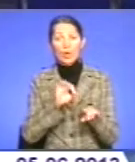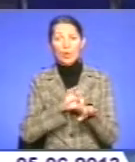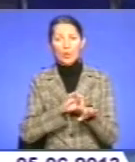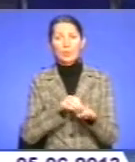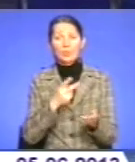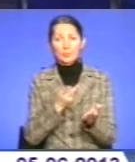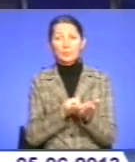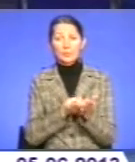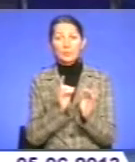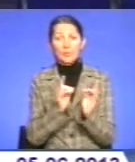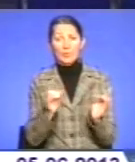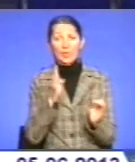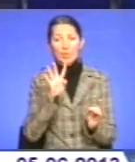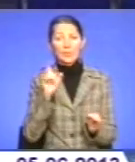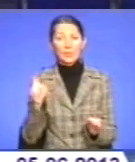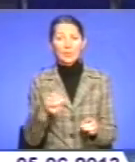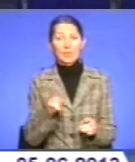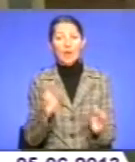уберегтися від недуги – далі у сюжеті.